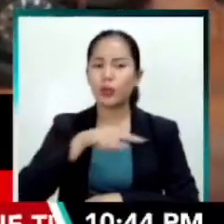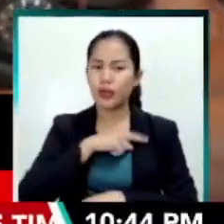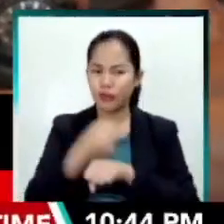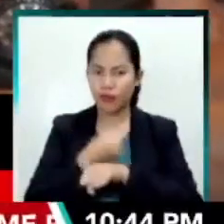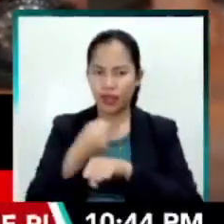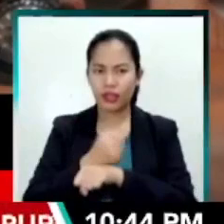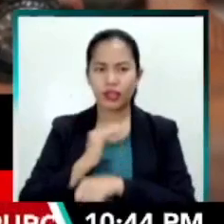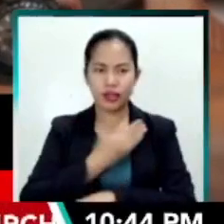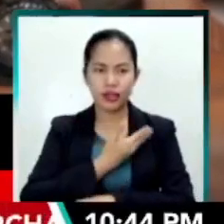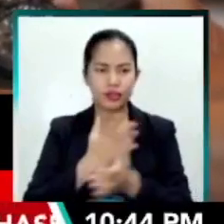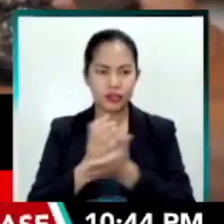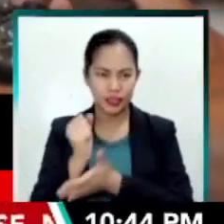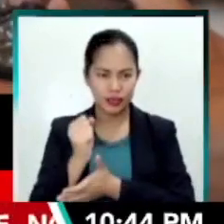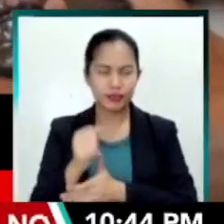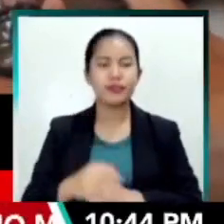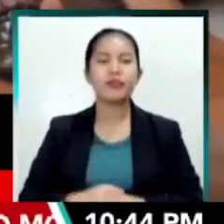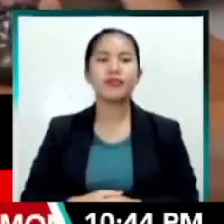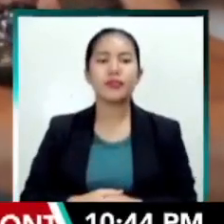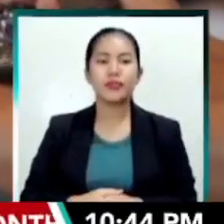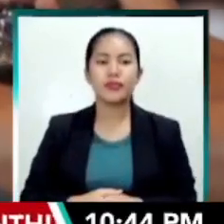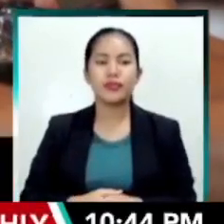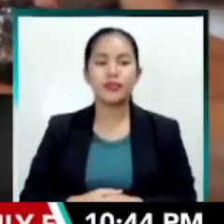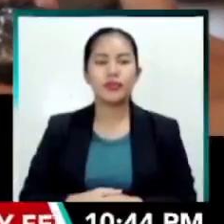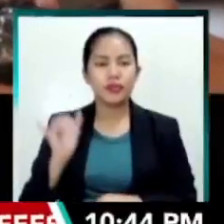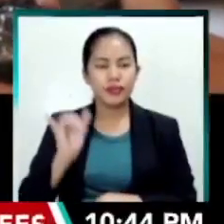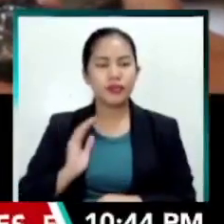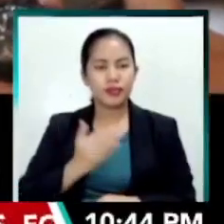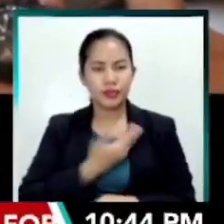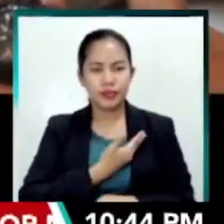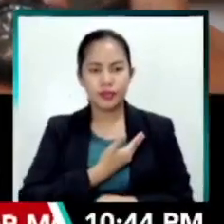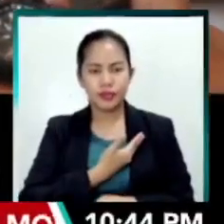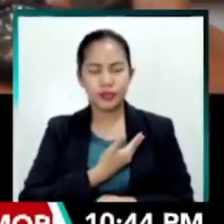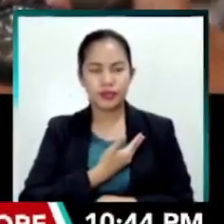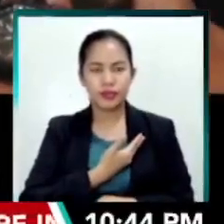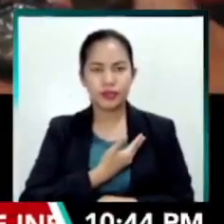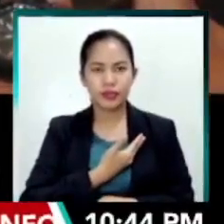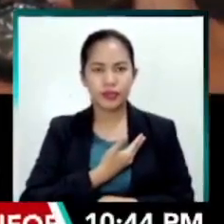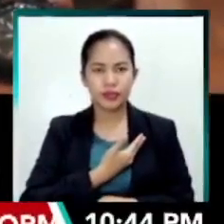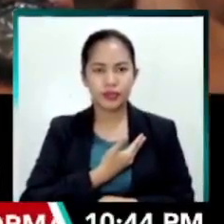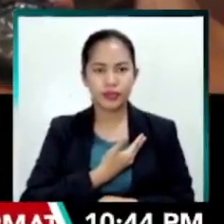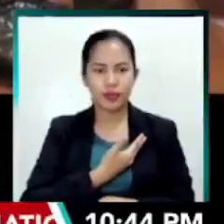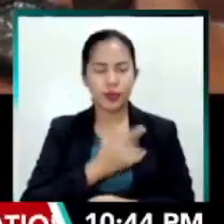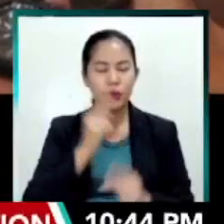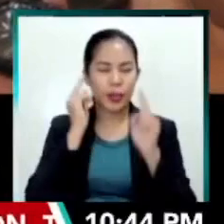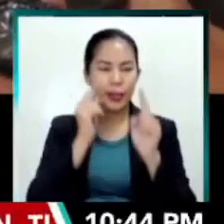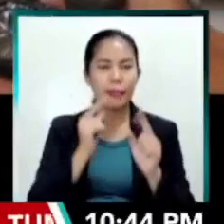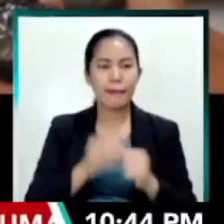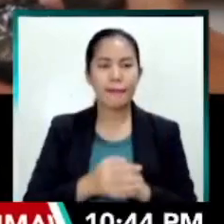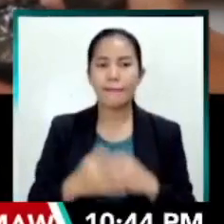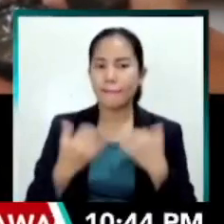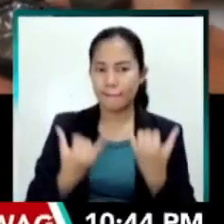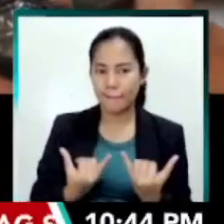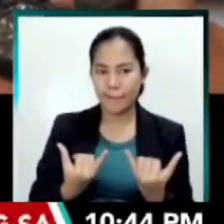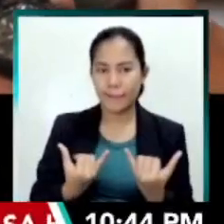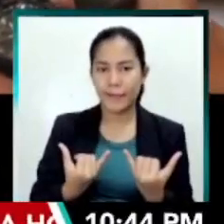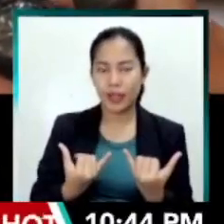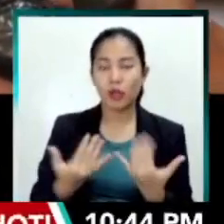At yung karapatan namin na ang tama. At sa ngayon, ipabaya ko muna sa kay Coco yan.